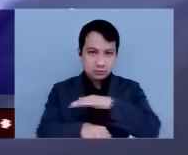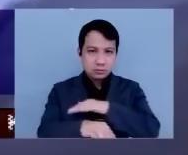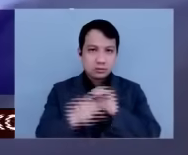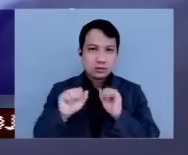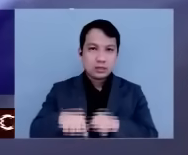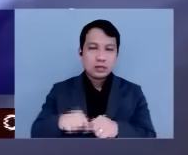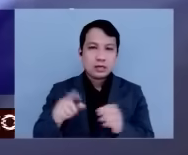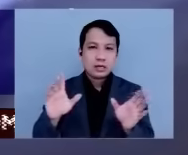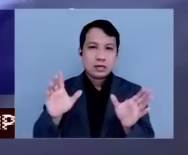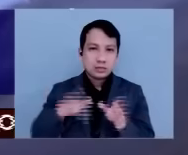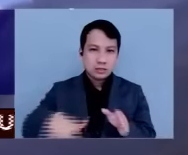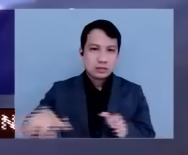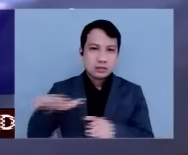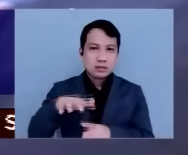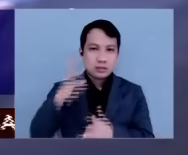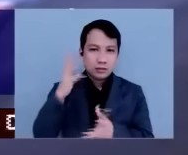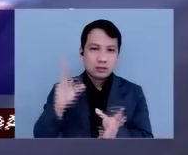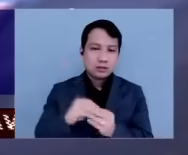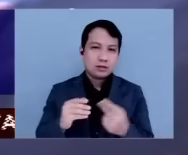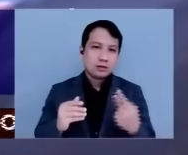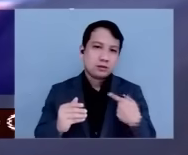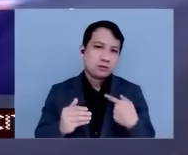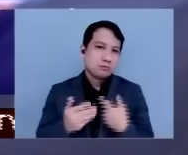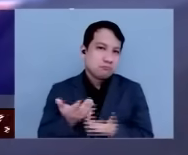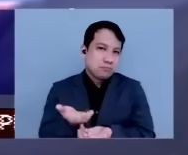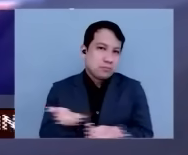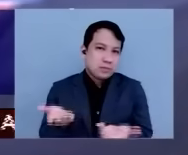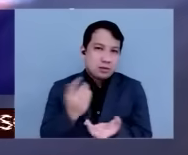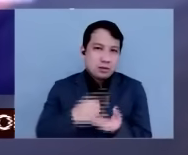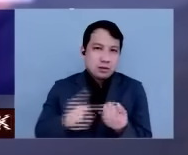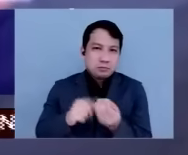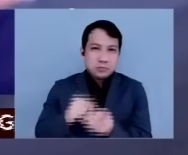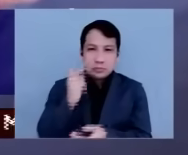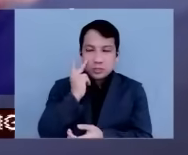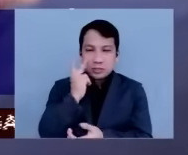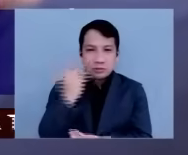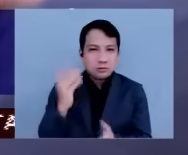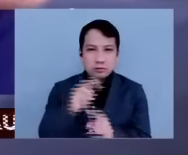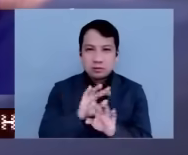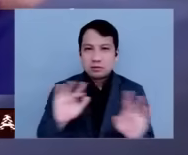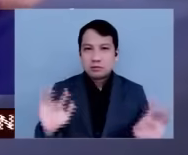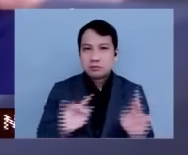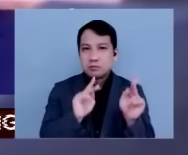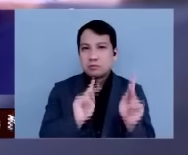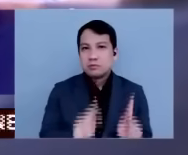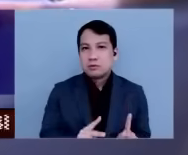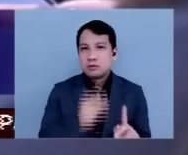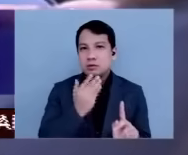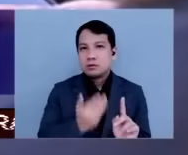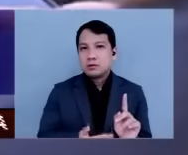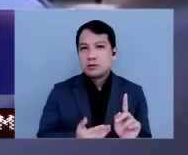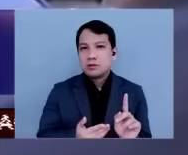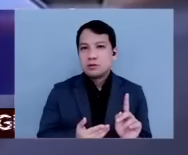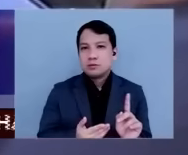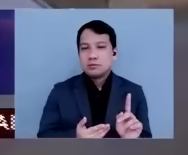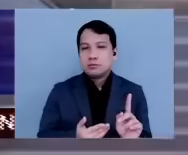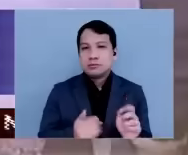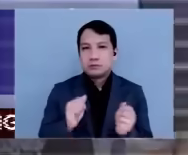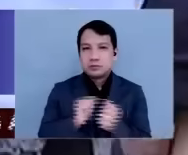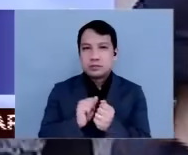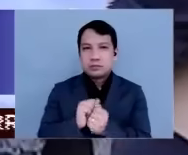buong area. And so far, wala naman tayong nakitang mga akusado, including Pastor